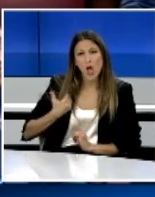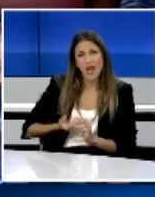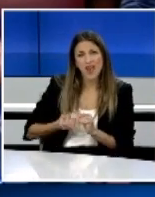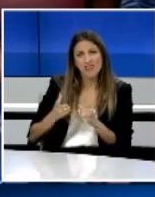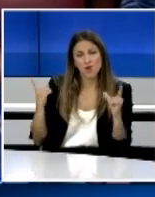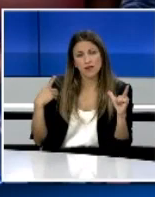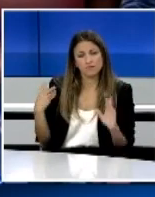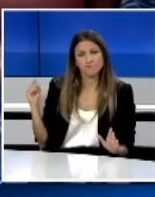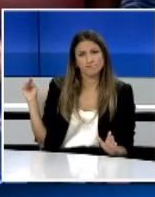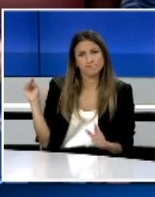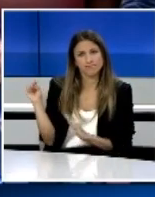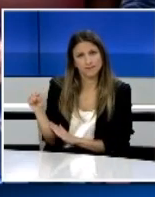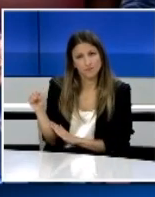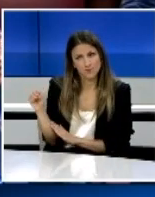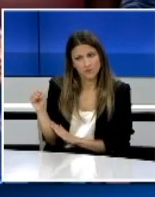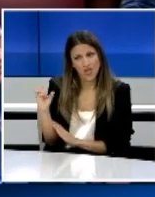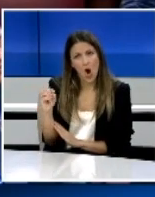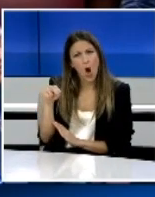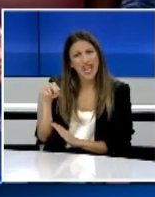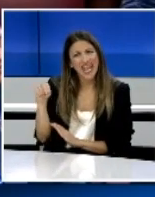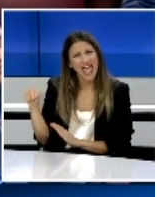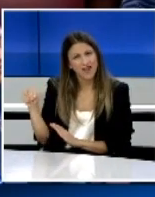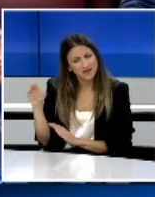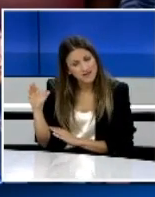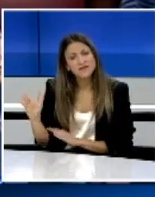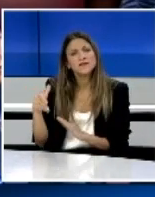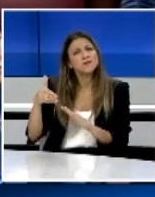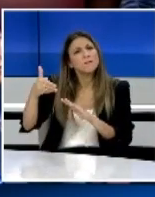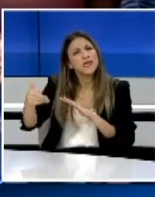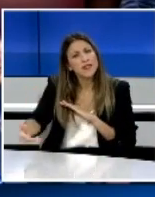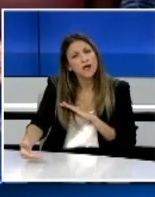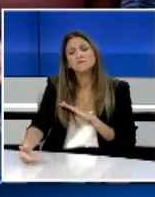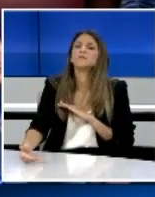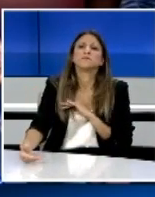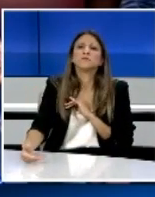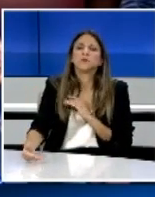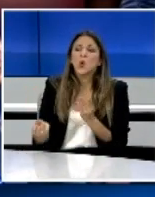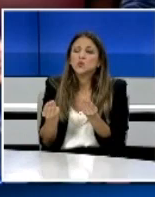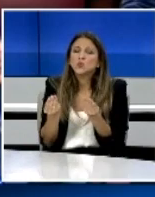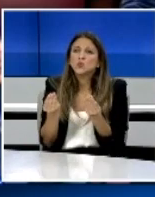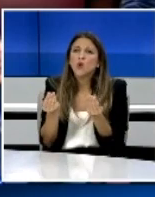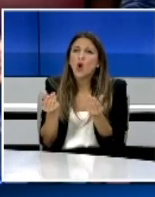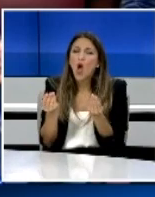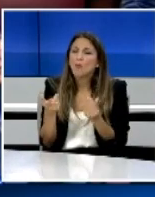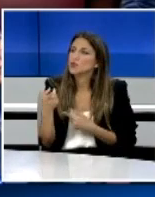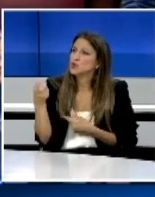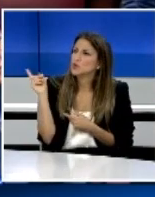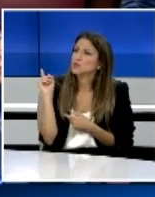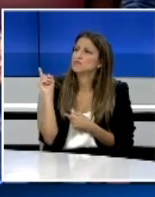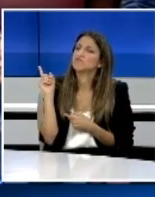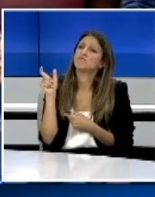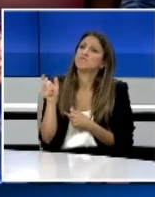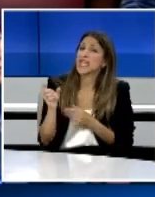και με δυνατότητες ελληνικής οικονομίας που δεν μπορούσε να ανταπεξέλθει, αλλά και αργότερα, ο τρόπος με τον οποίο διαχειριστήκατε και εσείς κυρίως